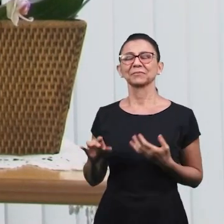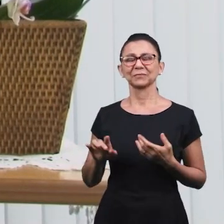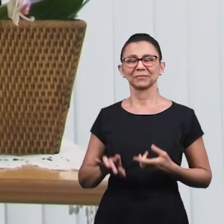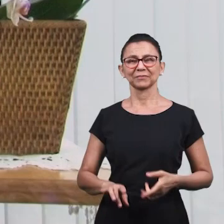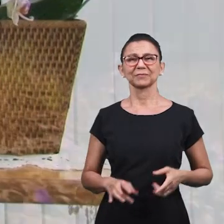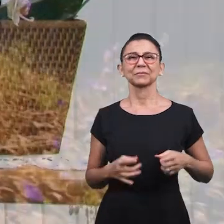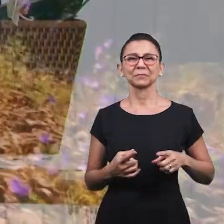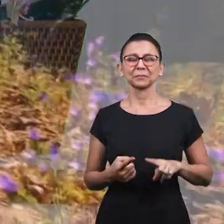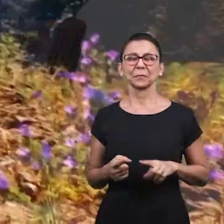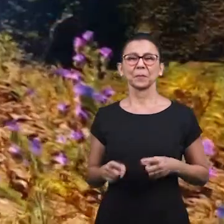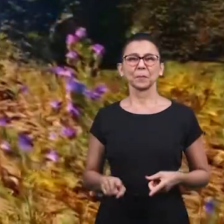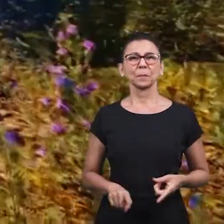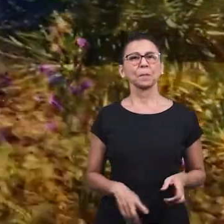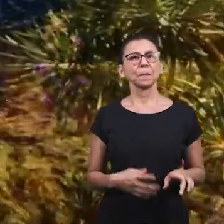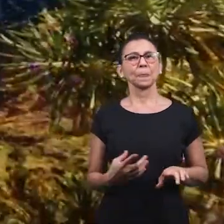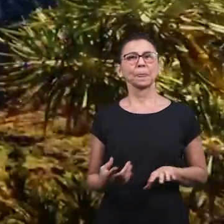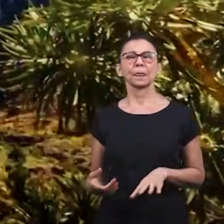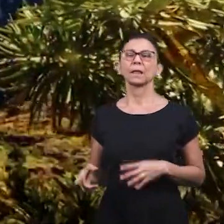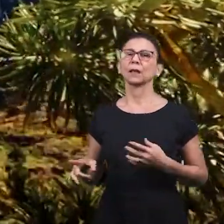projetée.